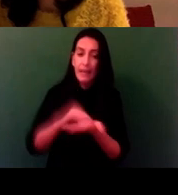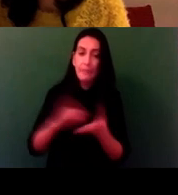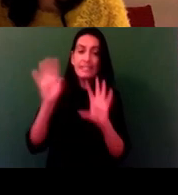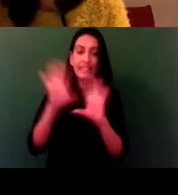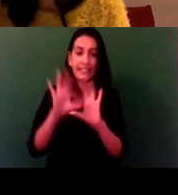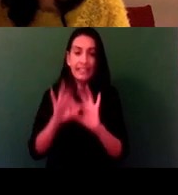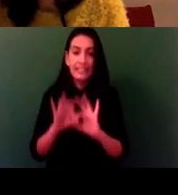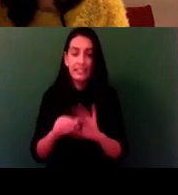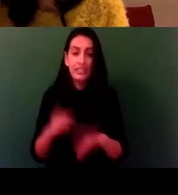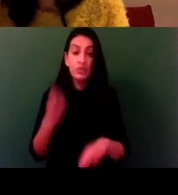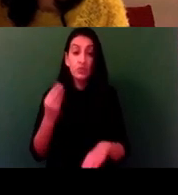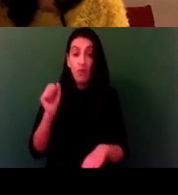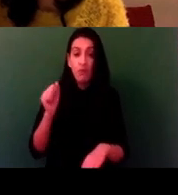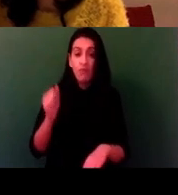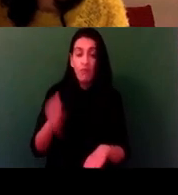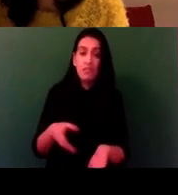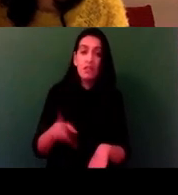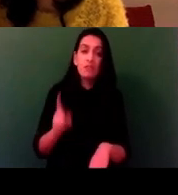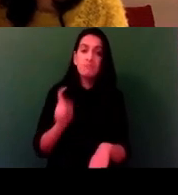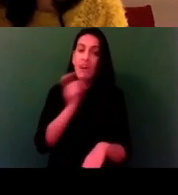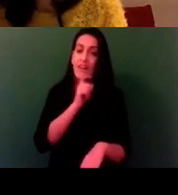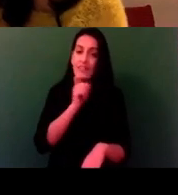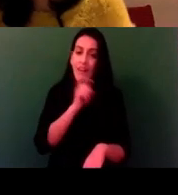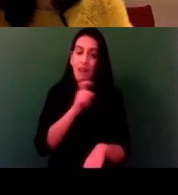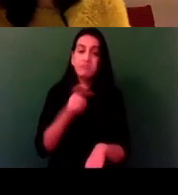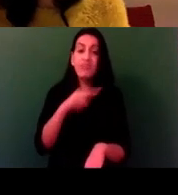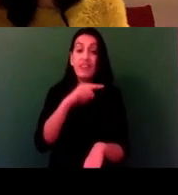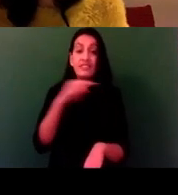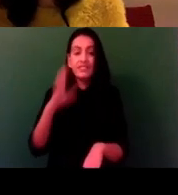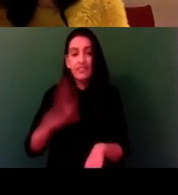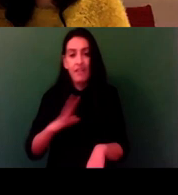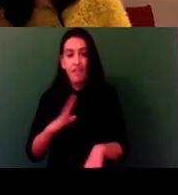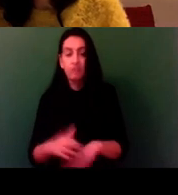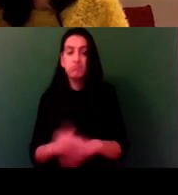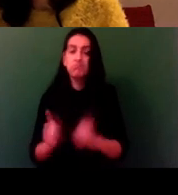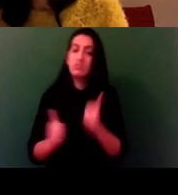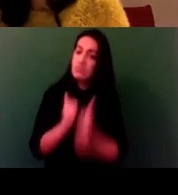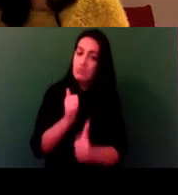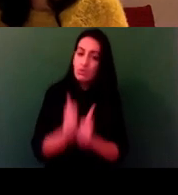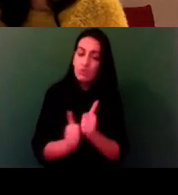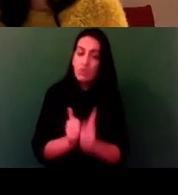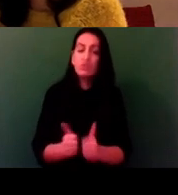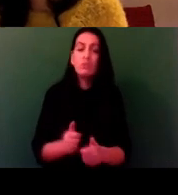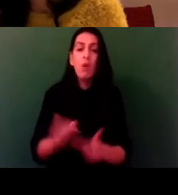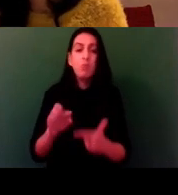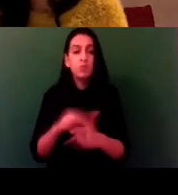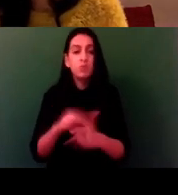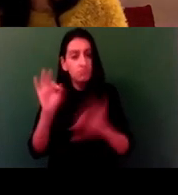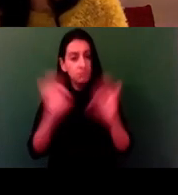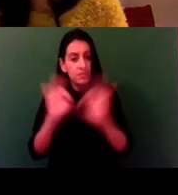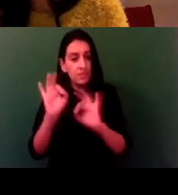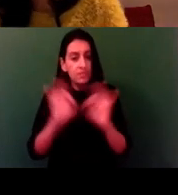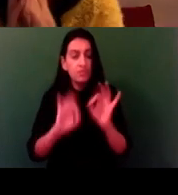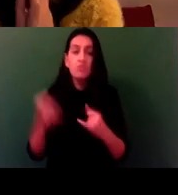da mesela özellikle yani bu kamusal mekan tasarımı, işte yarışmaları vesairesi tartışmalarında bir